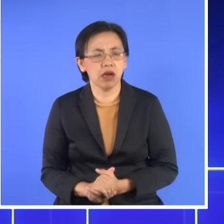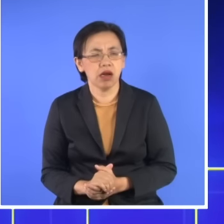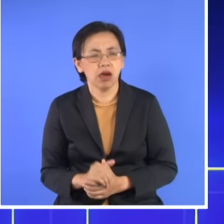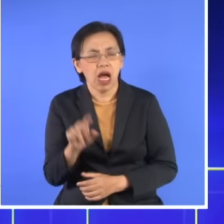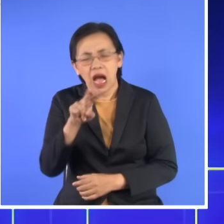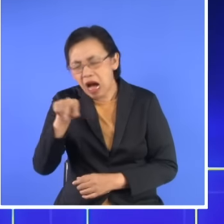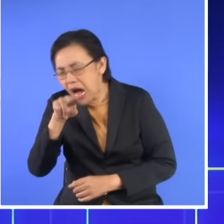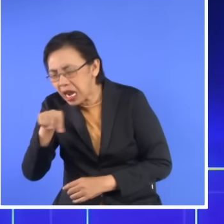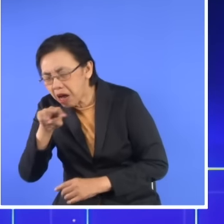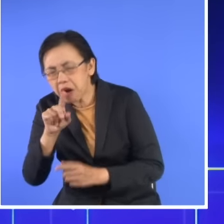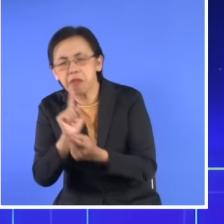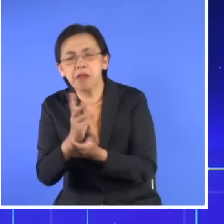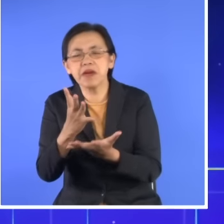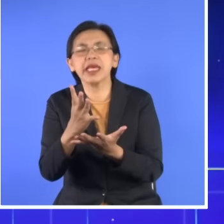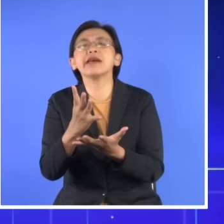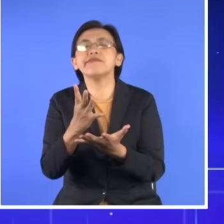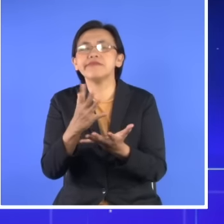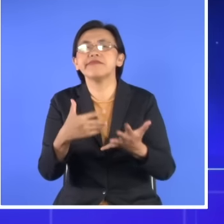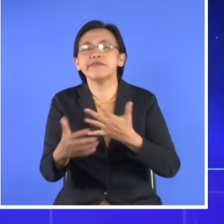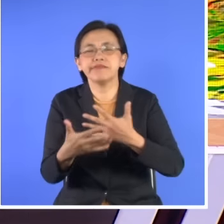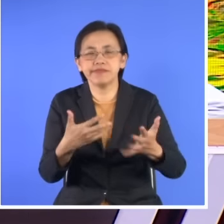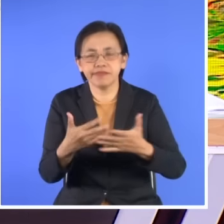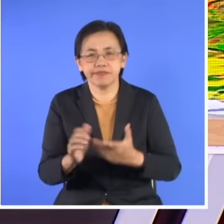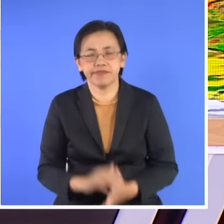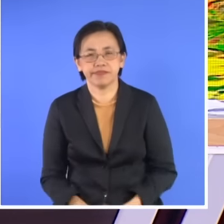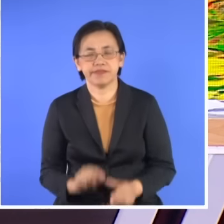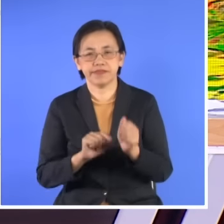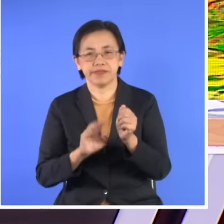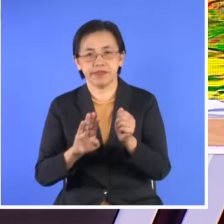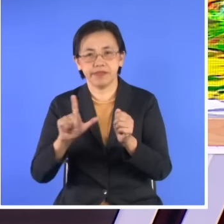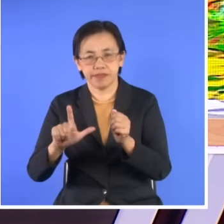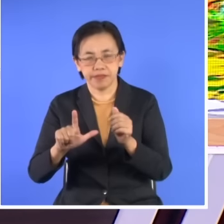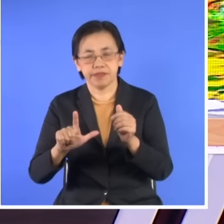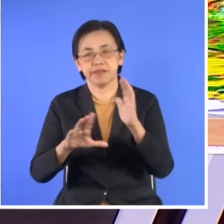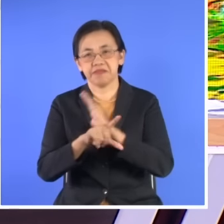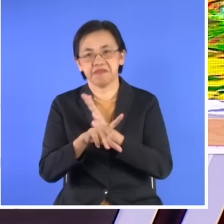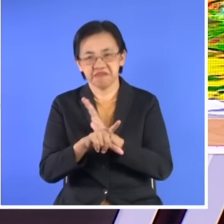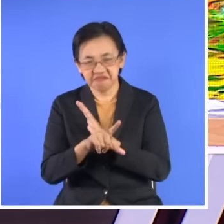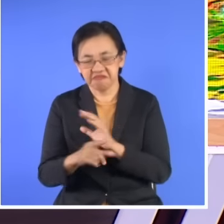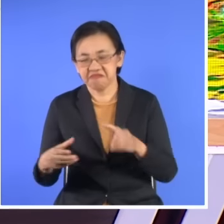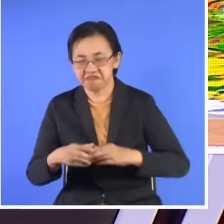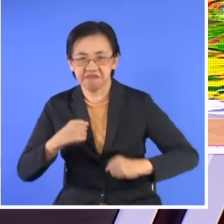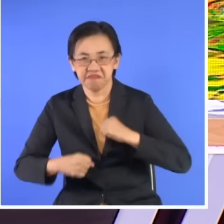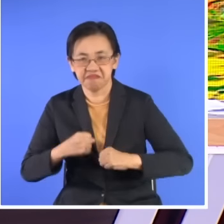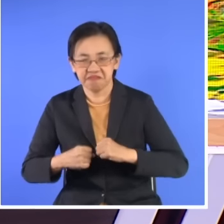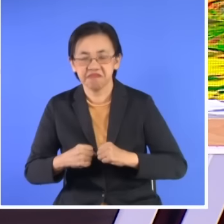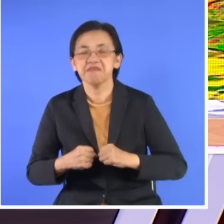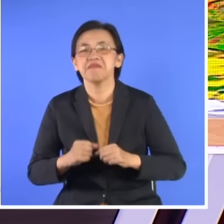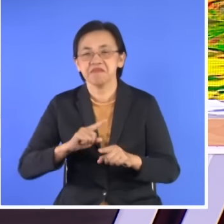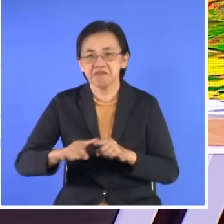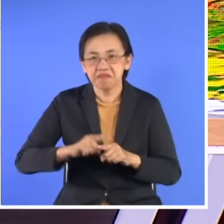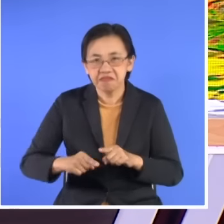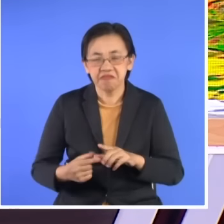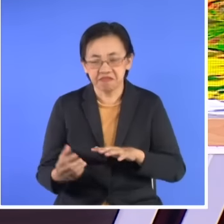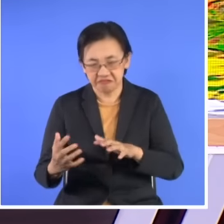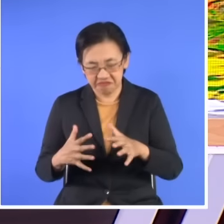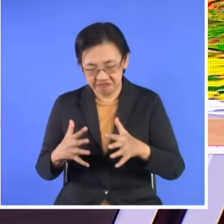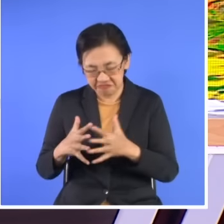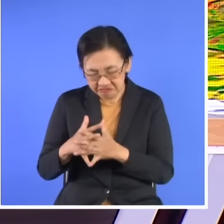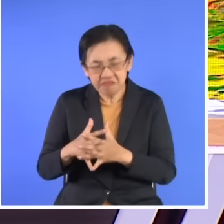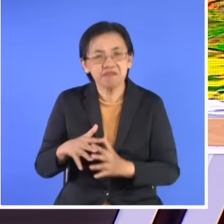แล้วใช่ค่ะไปต่อที่บางละมุงชลบุรีเาบอกว่าแก๋งโจ๋นี่พกมีดพกมีดสนับมือนะครับรวมตัวกันเขบอกว่า